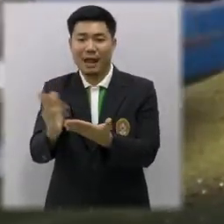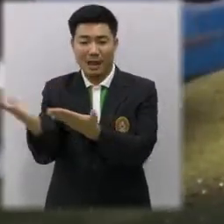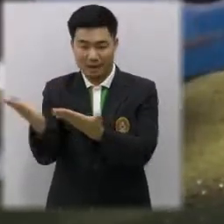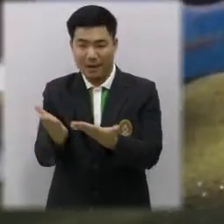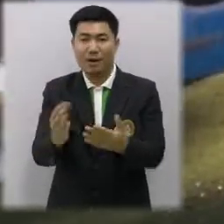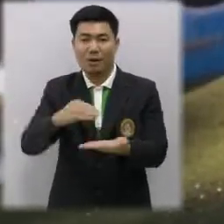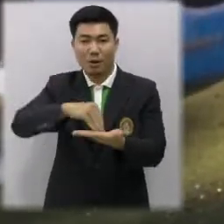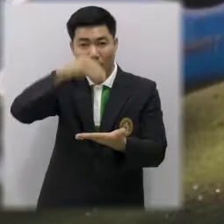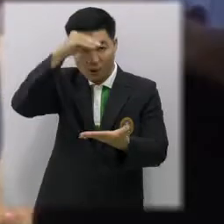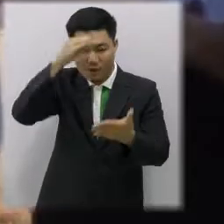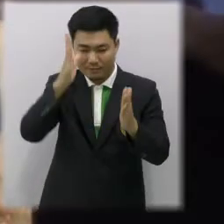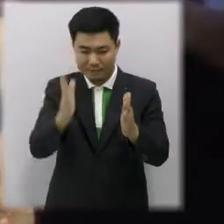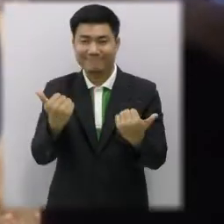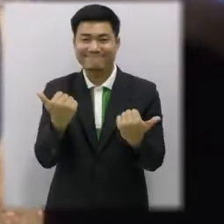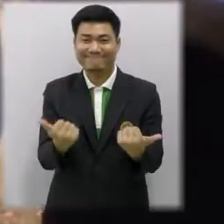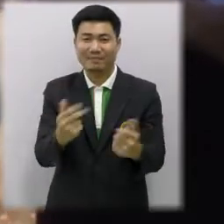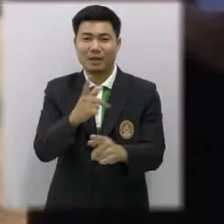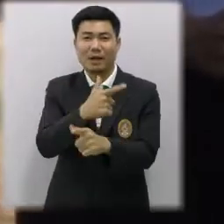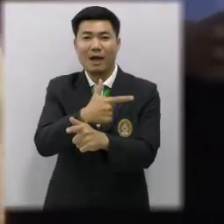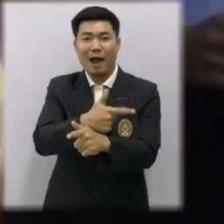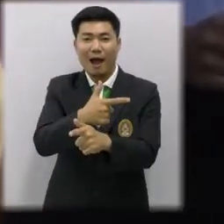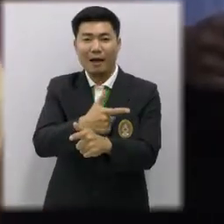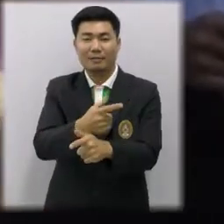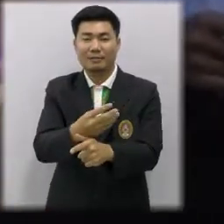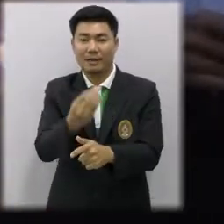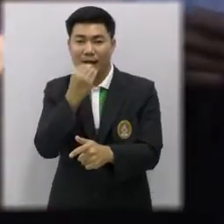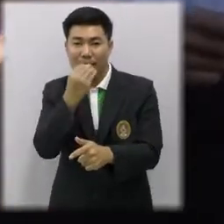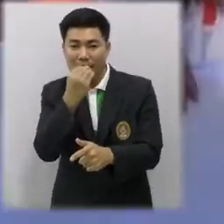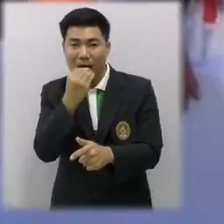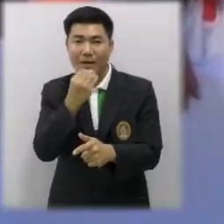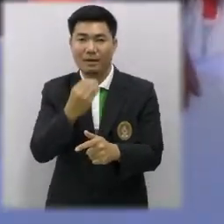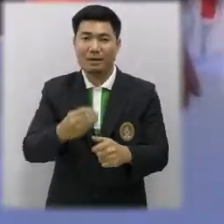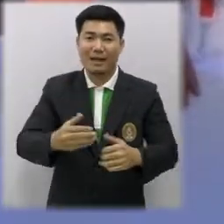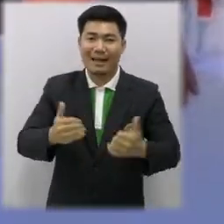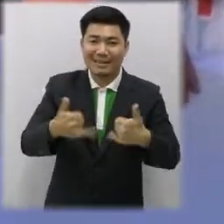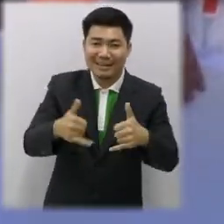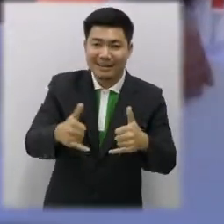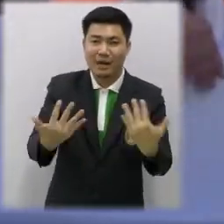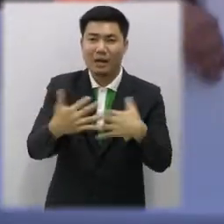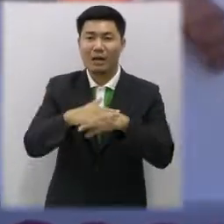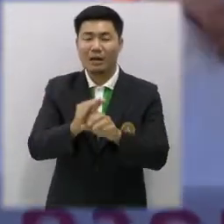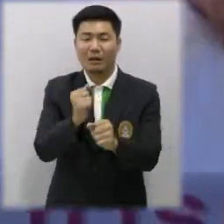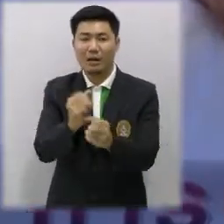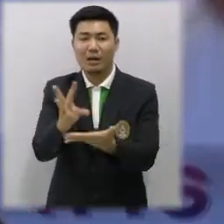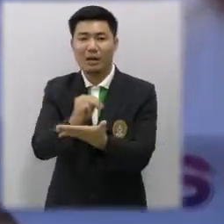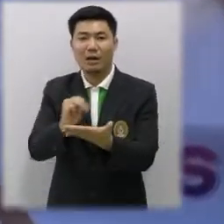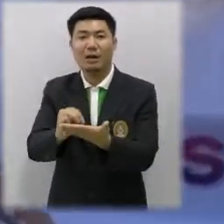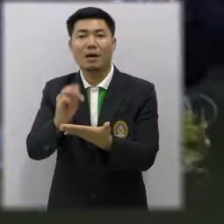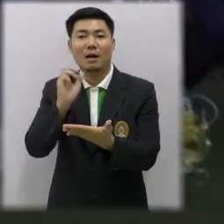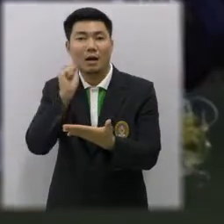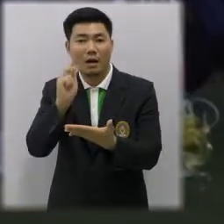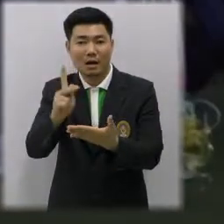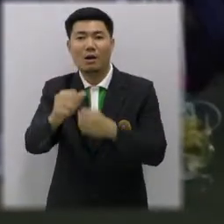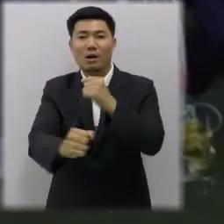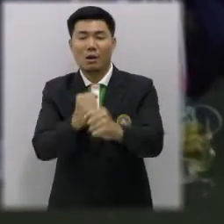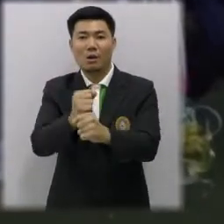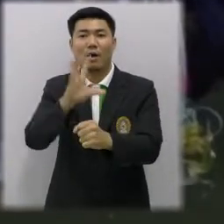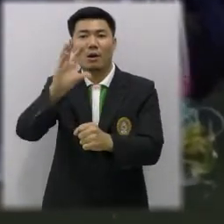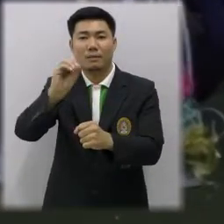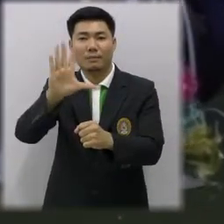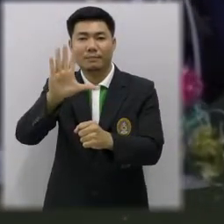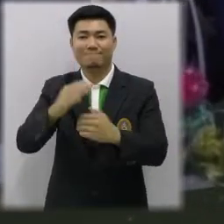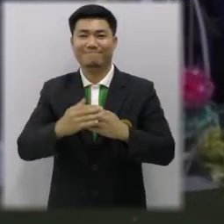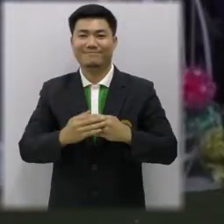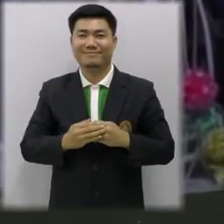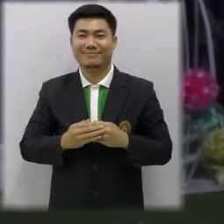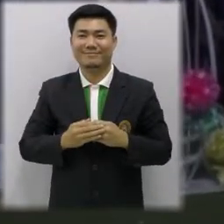ภัฏสกลนครและศิษย์ปัจจุบันได้พบปะสังสรรค์ร่วมกันในโอกาสมหาวิทยาลัยราชภัฏสกลนครครบรอบ55